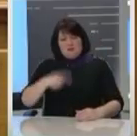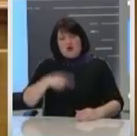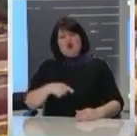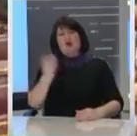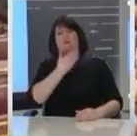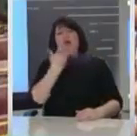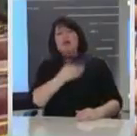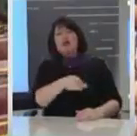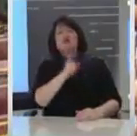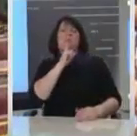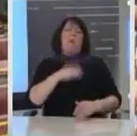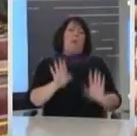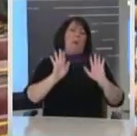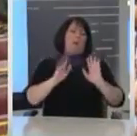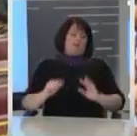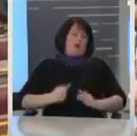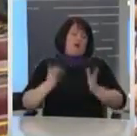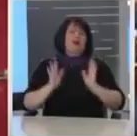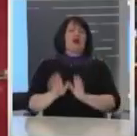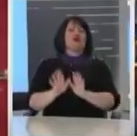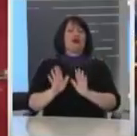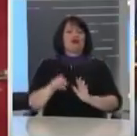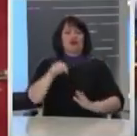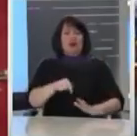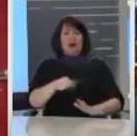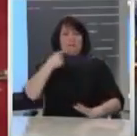τους μαθητές, αυτό δεν σας ενοχλούσε.